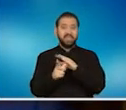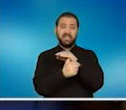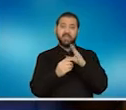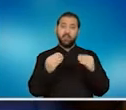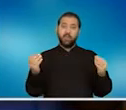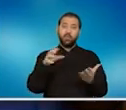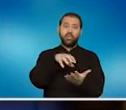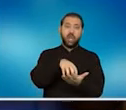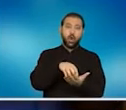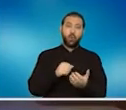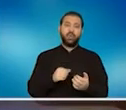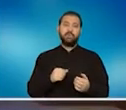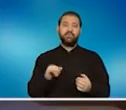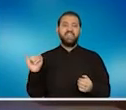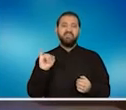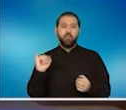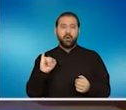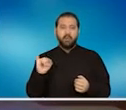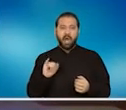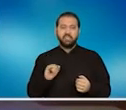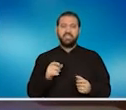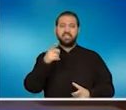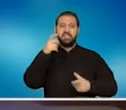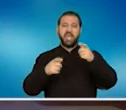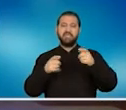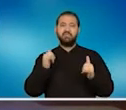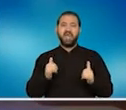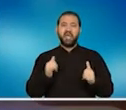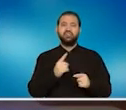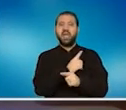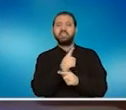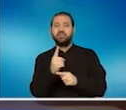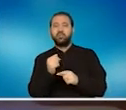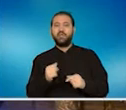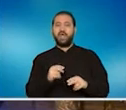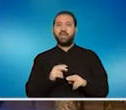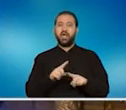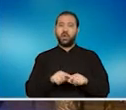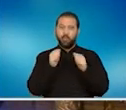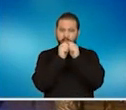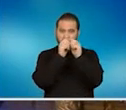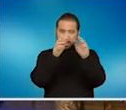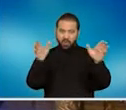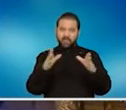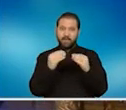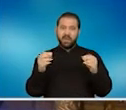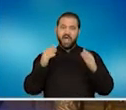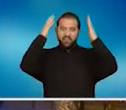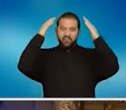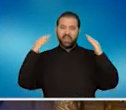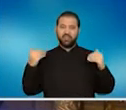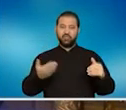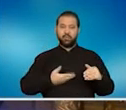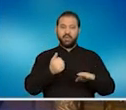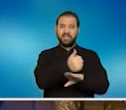mai multe părți știri despre această lucrare cu binecuvântarea Preafericitului